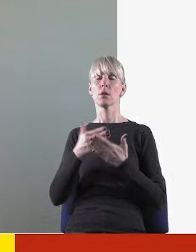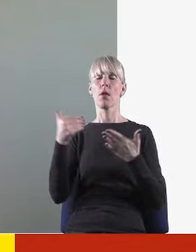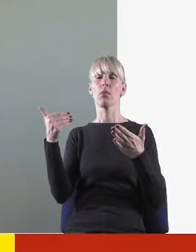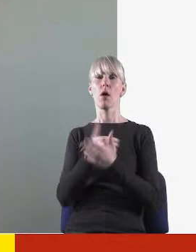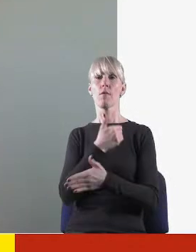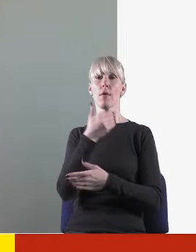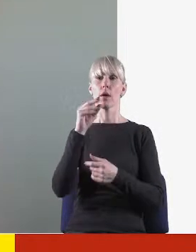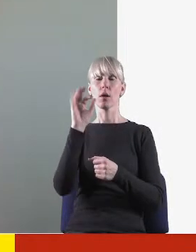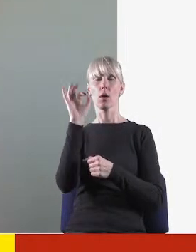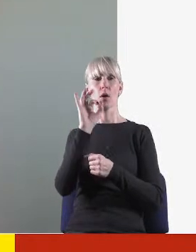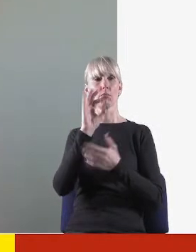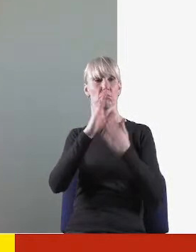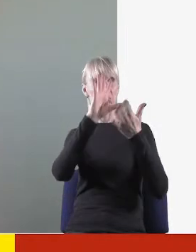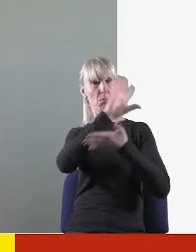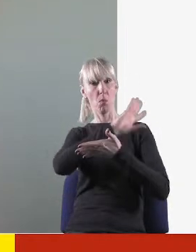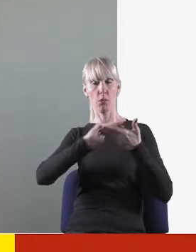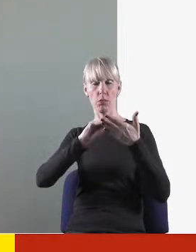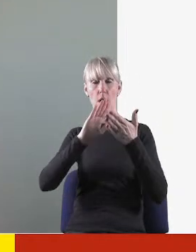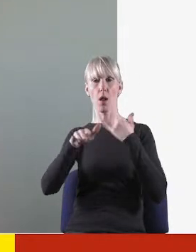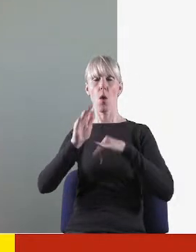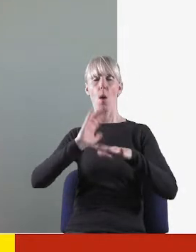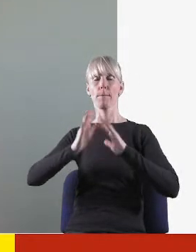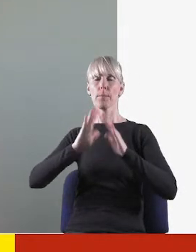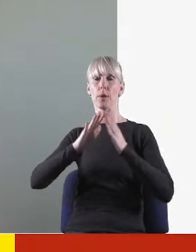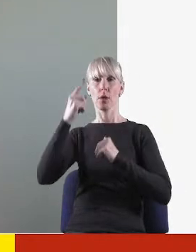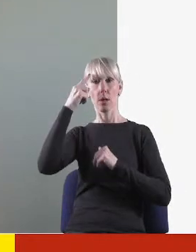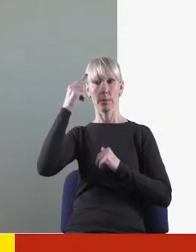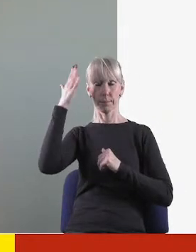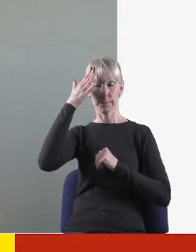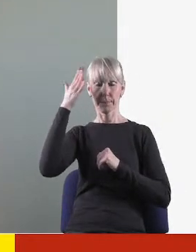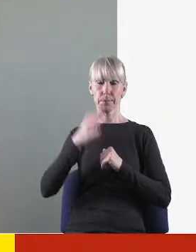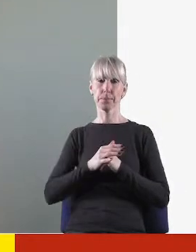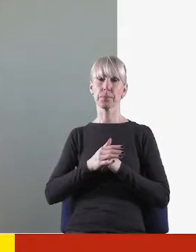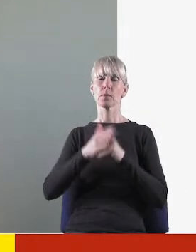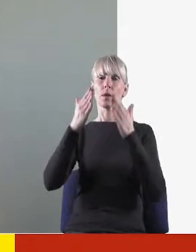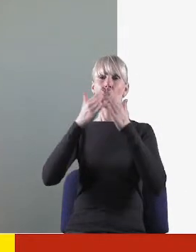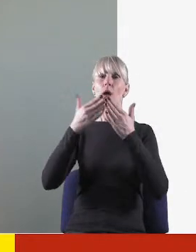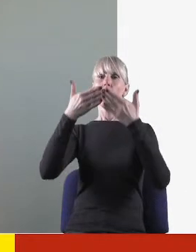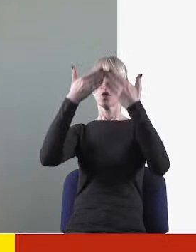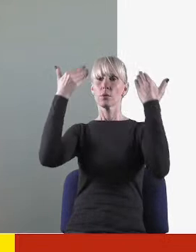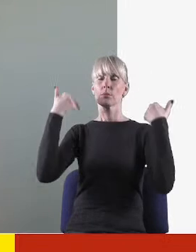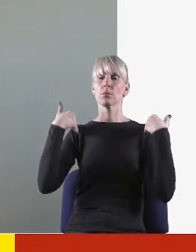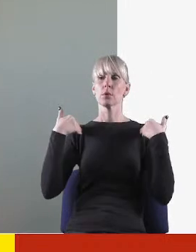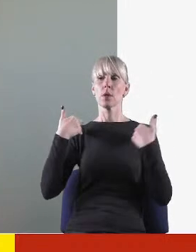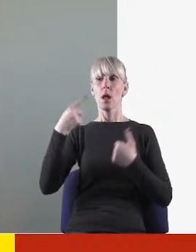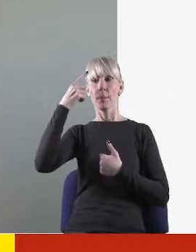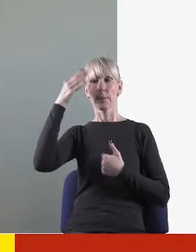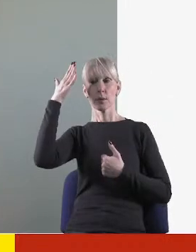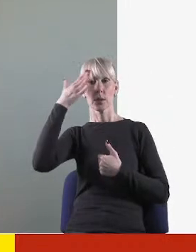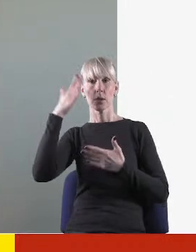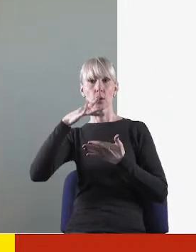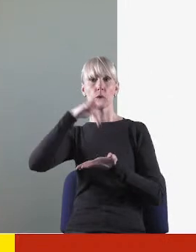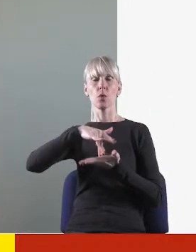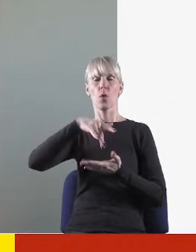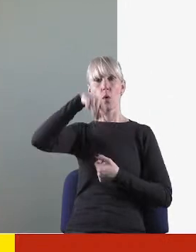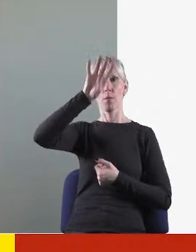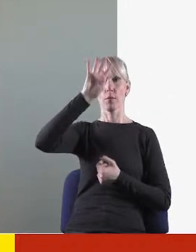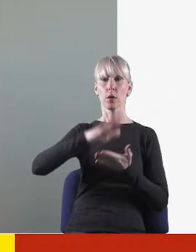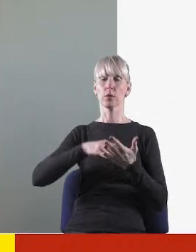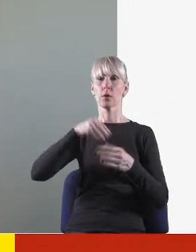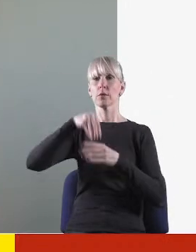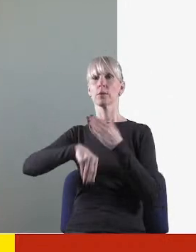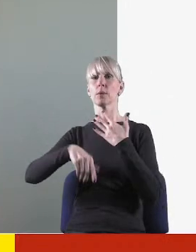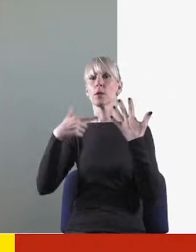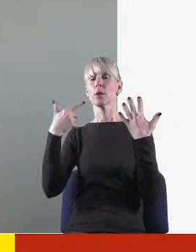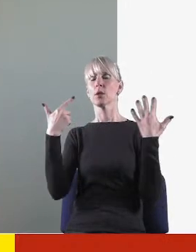opieki psychiatrycznej. Szpital Psychiatryczny w Łodzi jako jedna z 7 placówek w